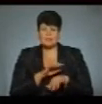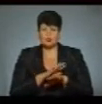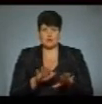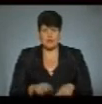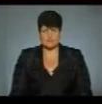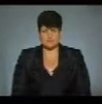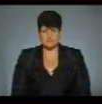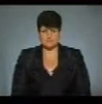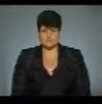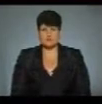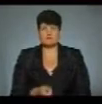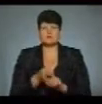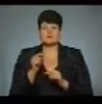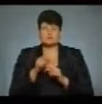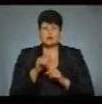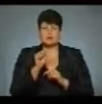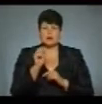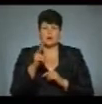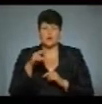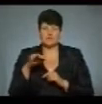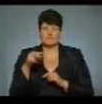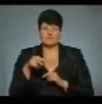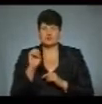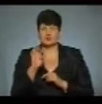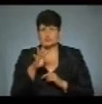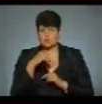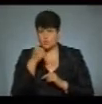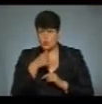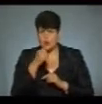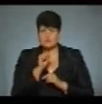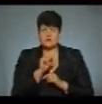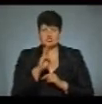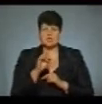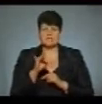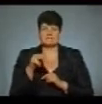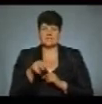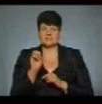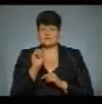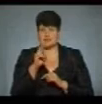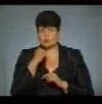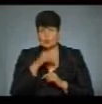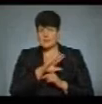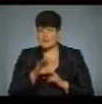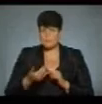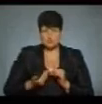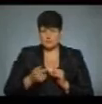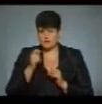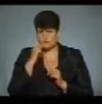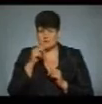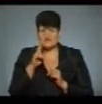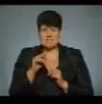недоторканність. Через те, що Андрій Клюєв з 2014-го, а Анатолій Шарій з 2012-го не проживають в Україні,